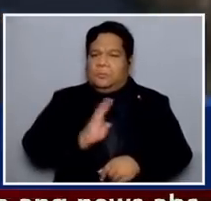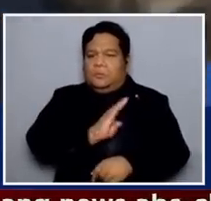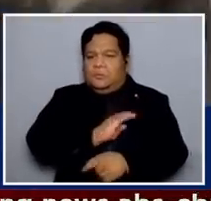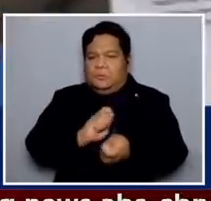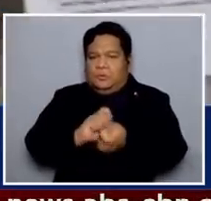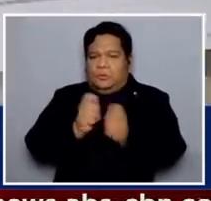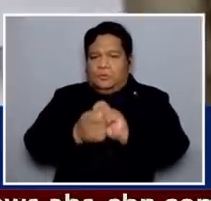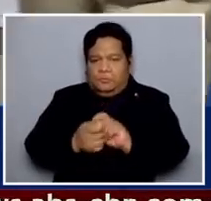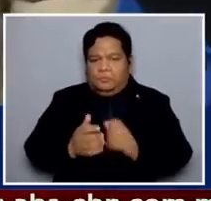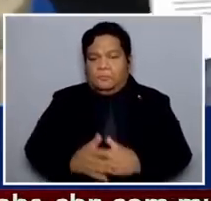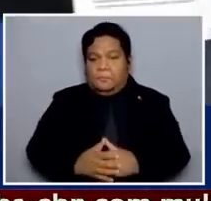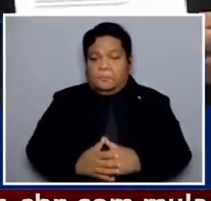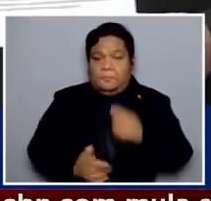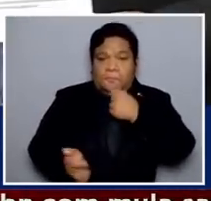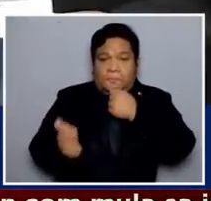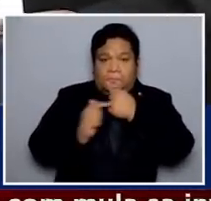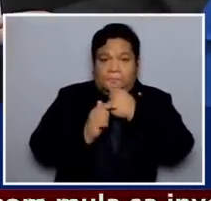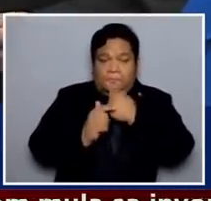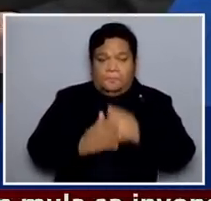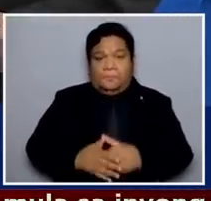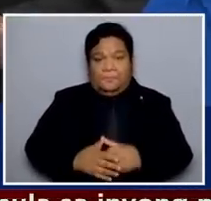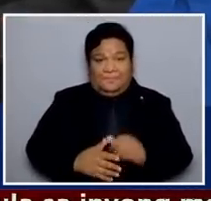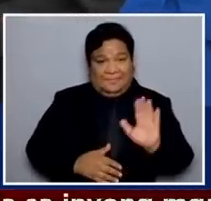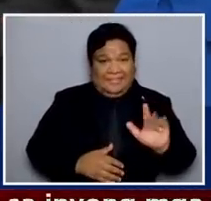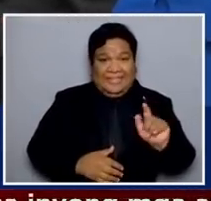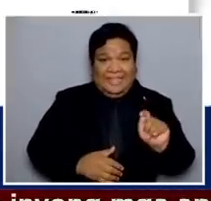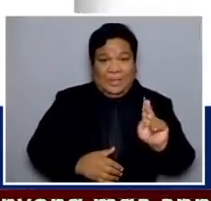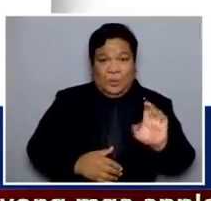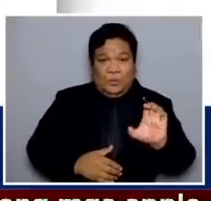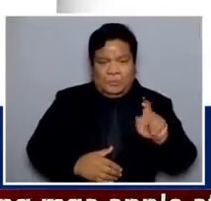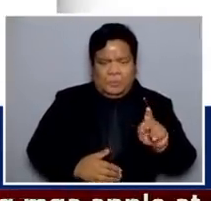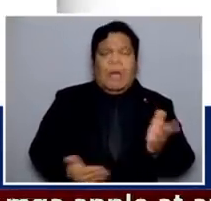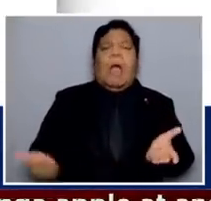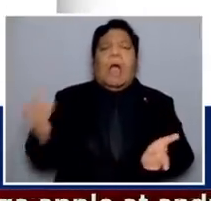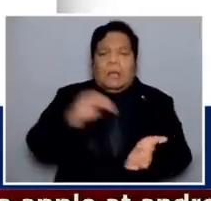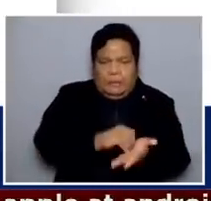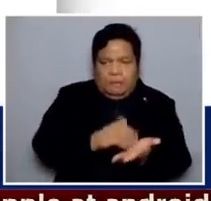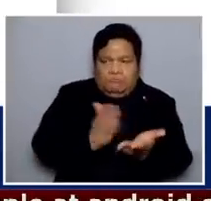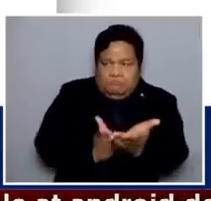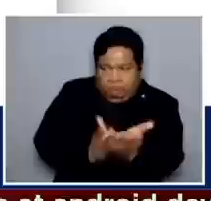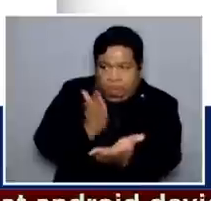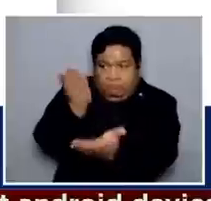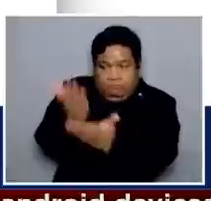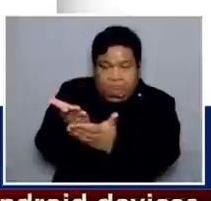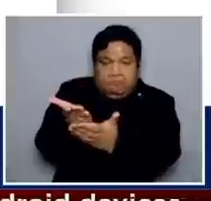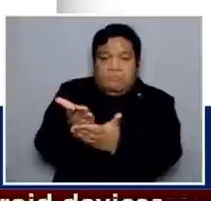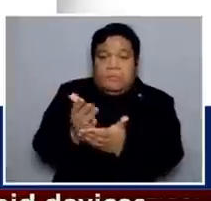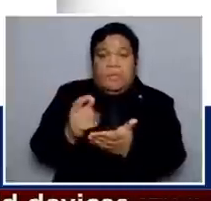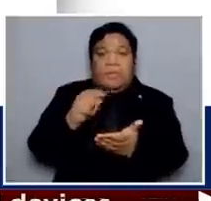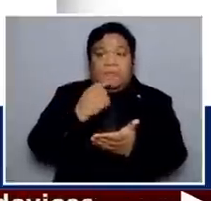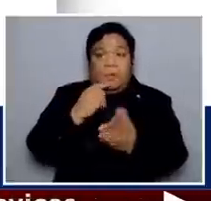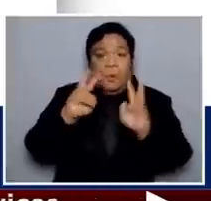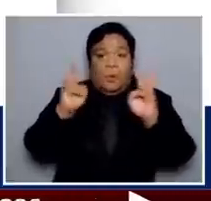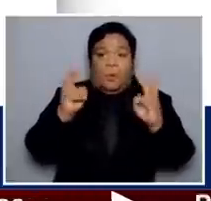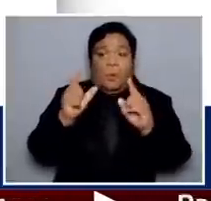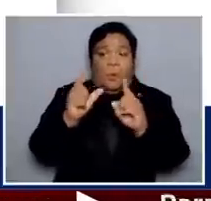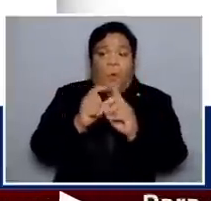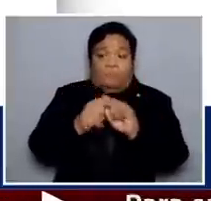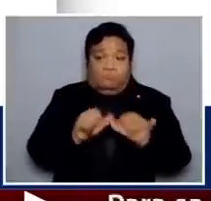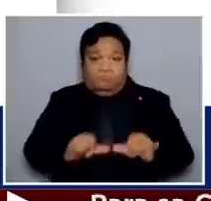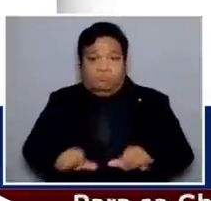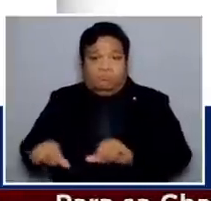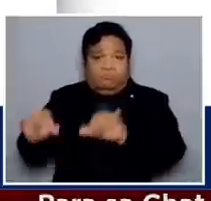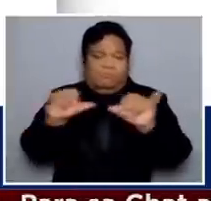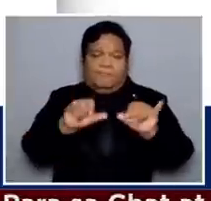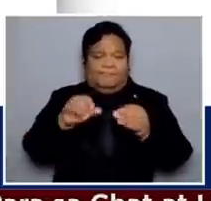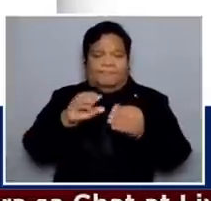ng TUCP ang kanilang 470 peso wage hike petition at tinanggal na ang terminong across the board para bigyan ulit